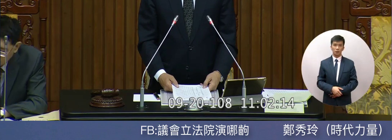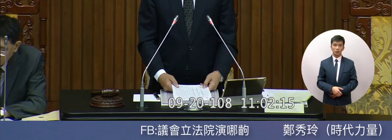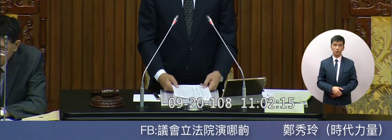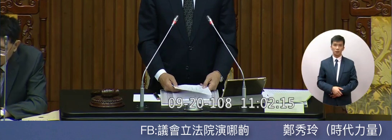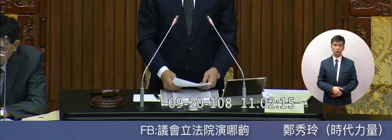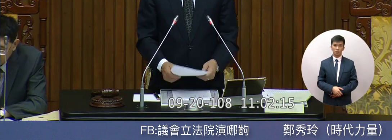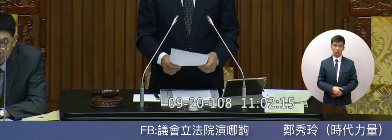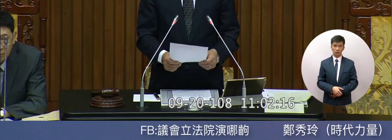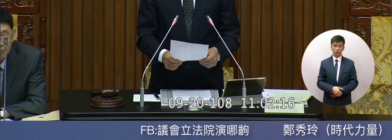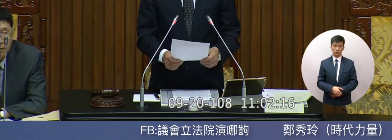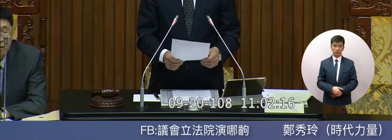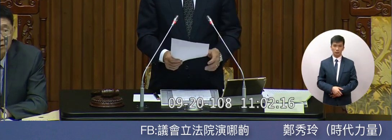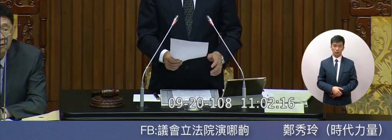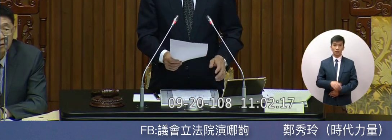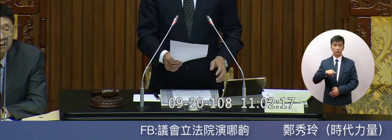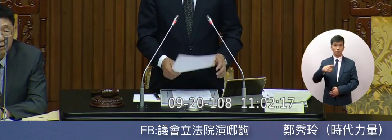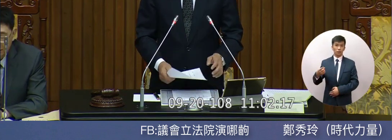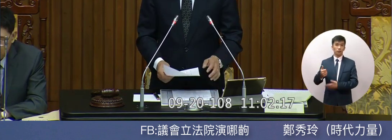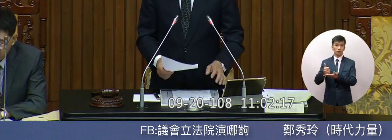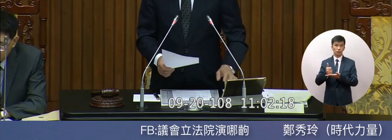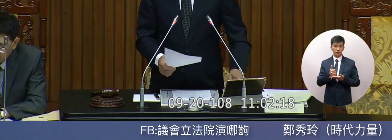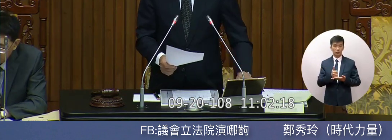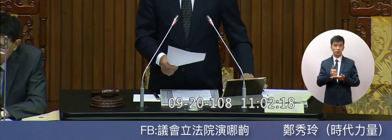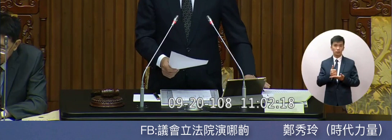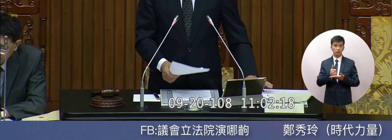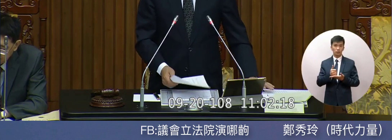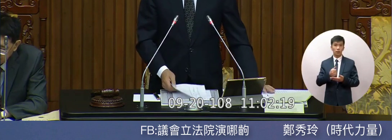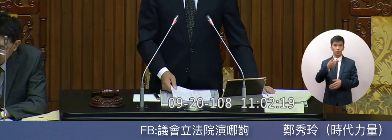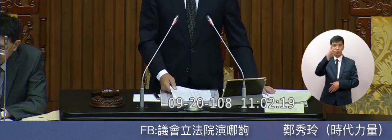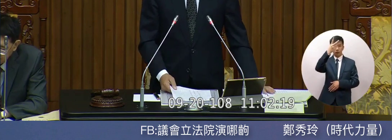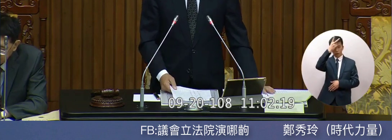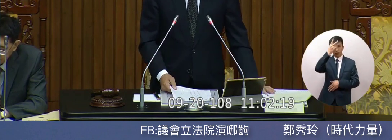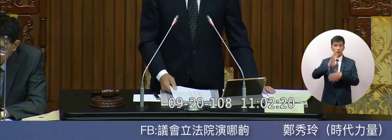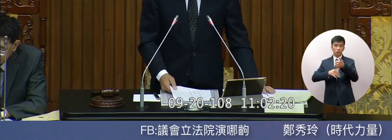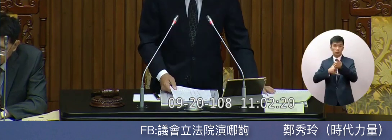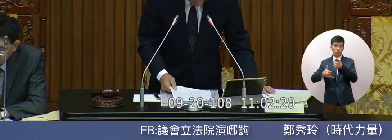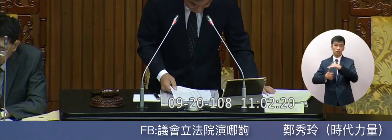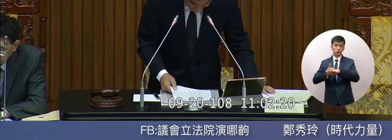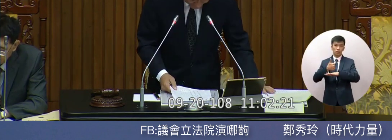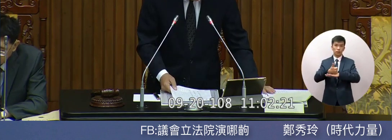好，下一位，我们请曾委员明忠。